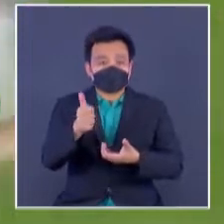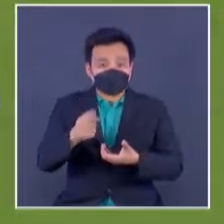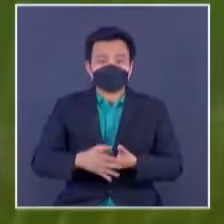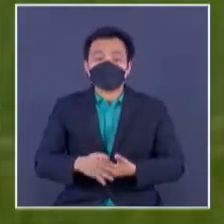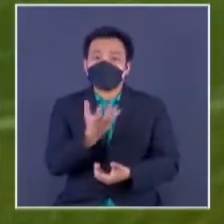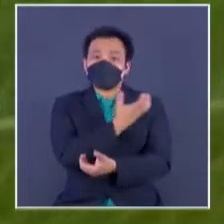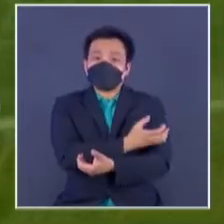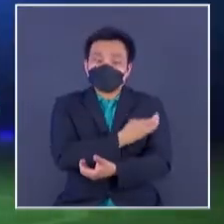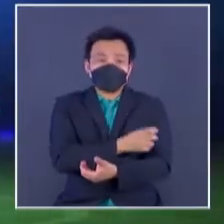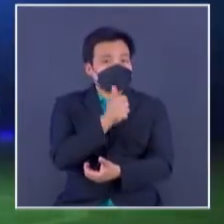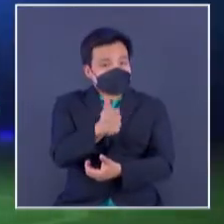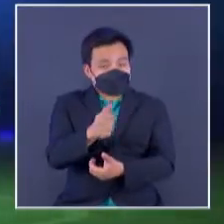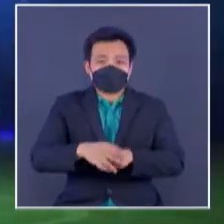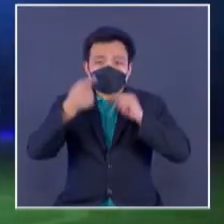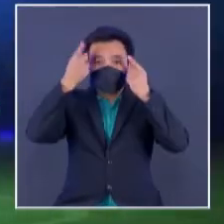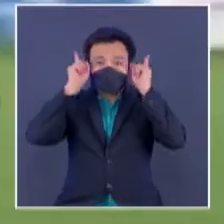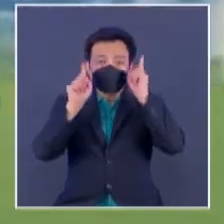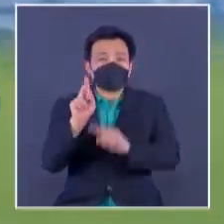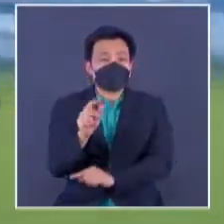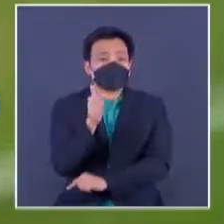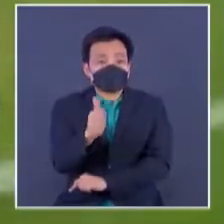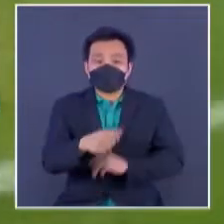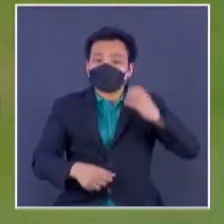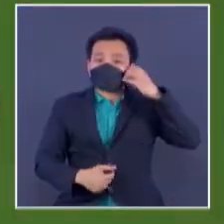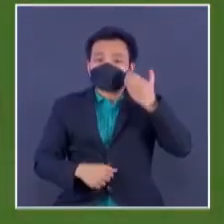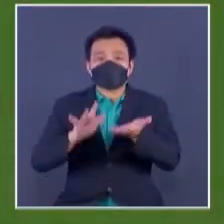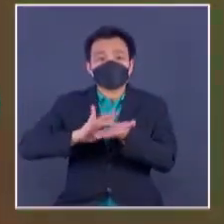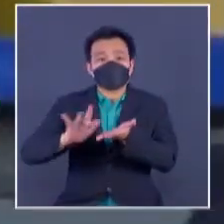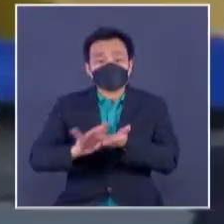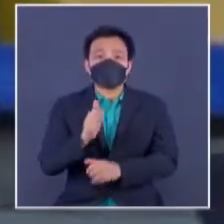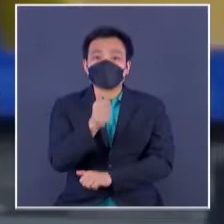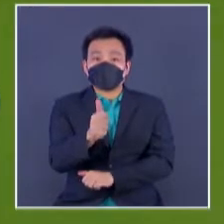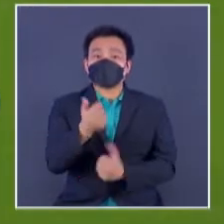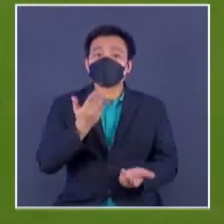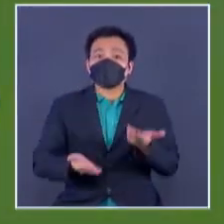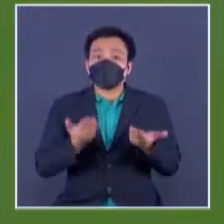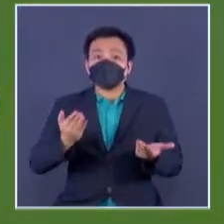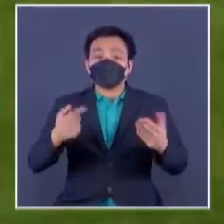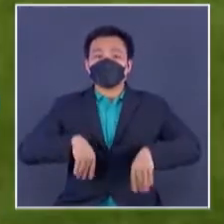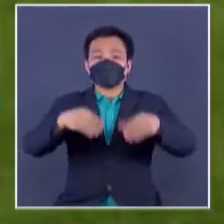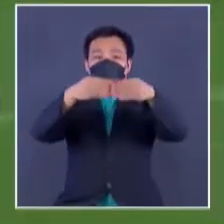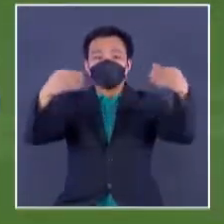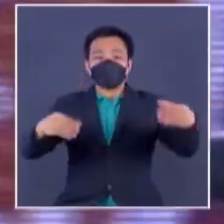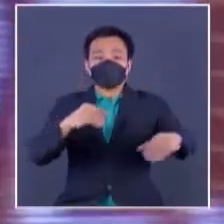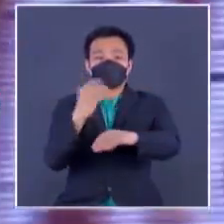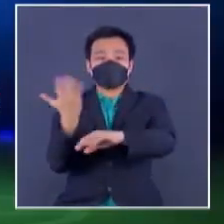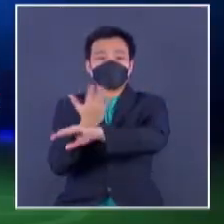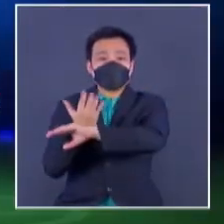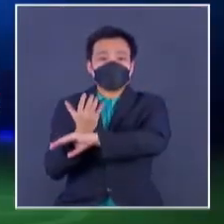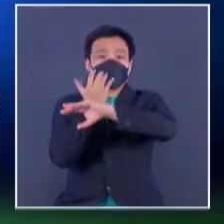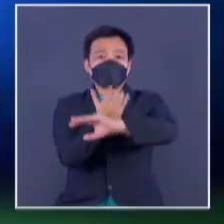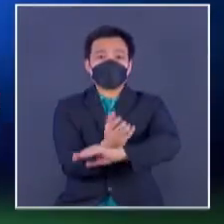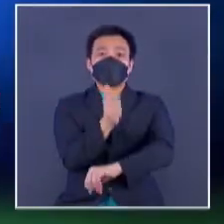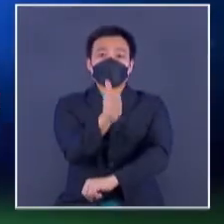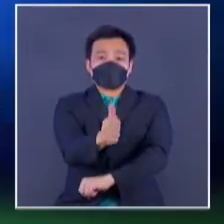iOS Android Huawei ได้หมดเลยนะครับในระบบสมาร์ทโฟนแท็บเล็ตหรือจะรับชมบนทีวีก็ได้ไม่ว่าจะอยู่ที่ไหนอย่างไรนะครับ